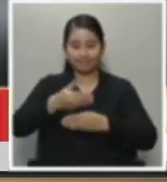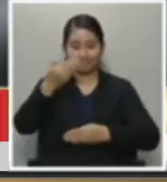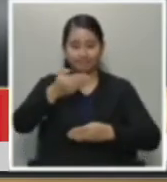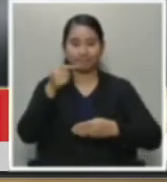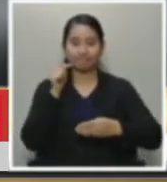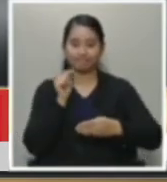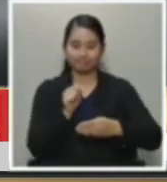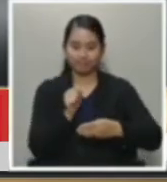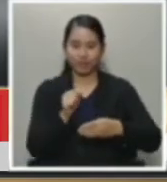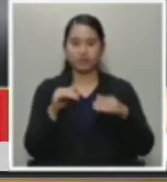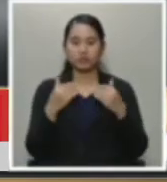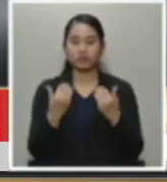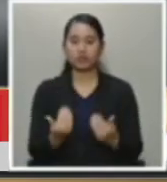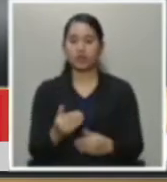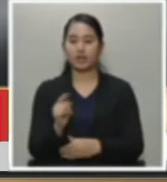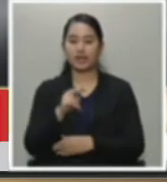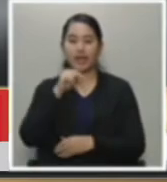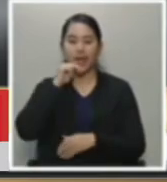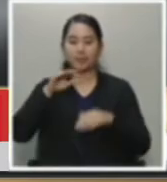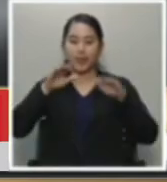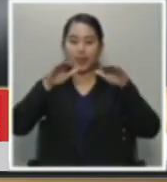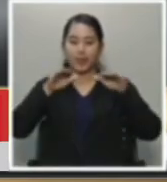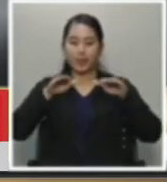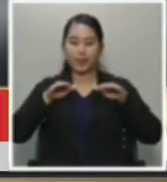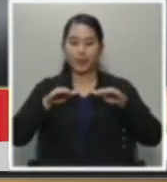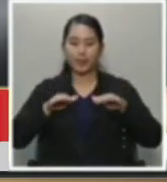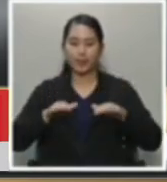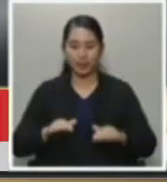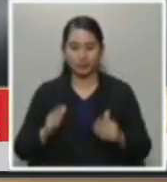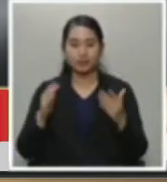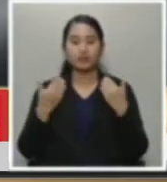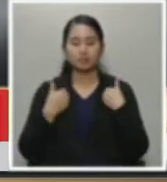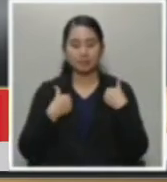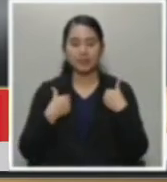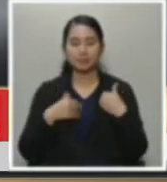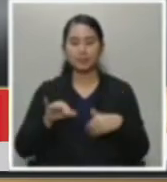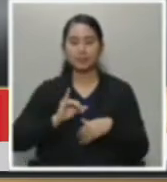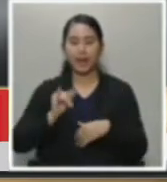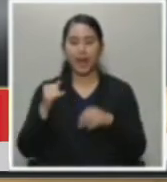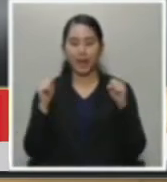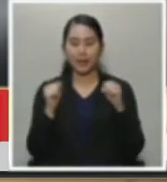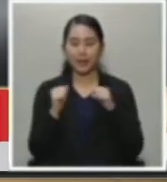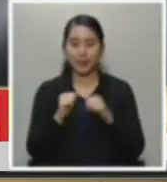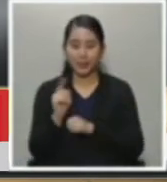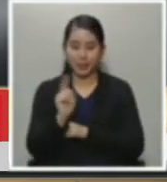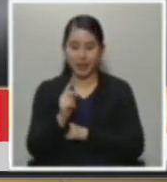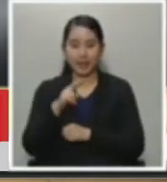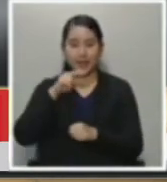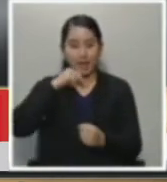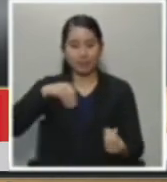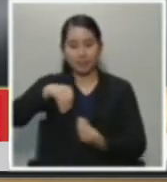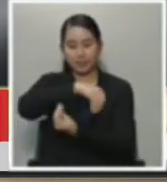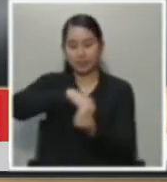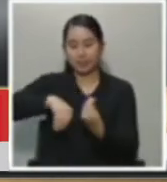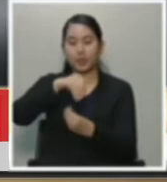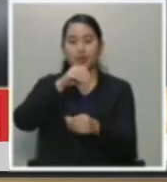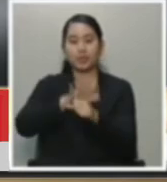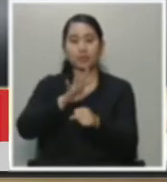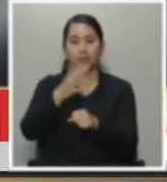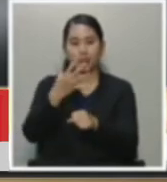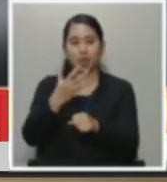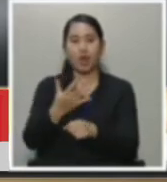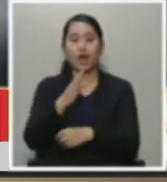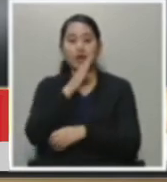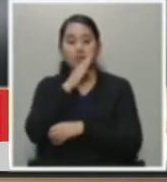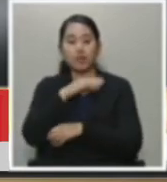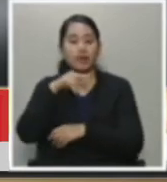ที่ปัจจุบันนั้นมีความตื้นเขินแล้วก็เกรงว่าน้ำเนี่ยจะไม่สามารถเพียงพอต่อความต้องการในฤดู